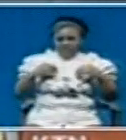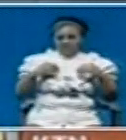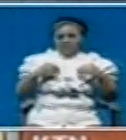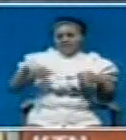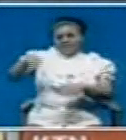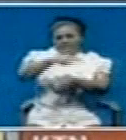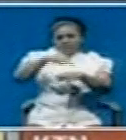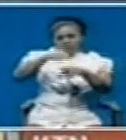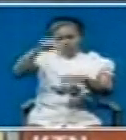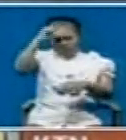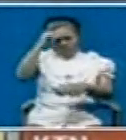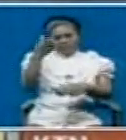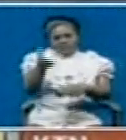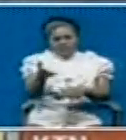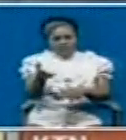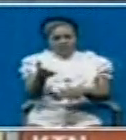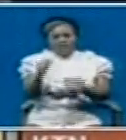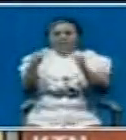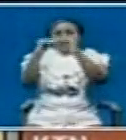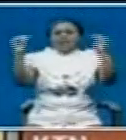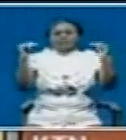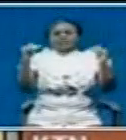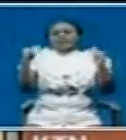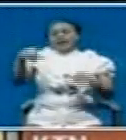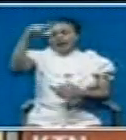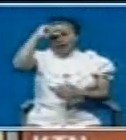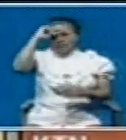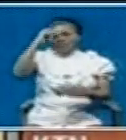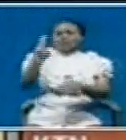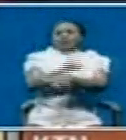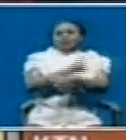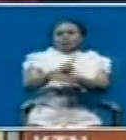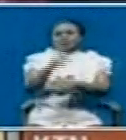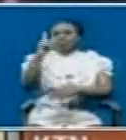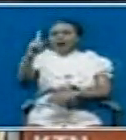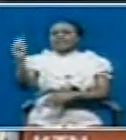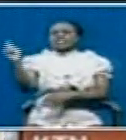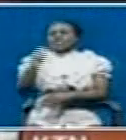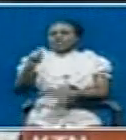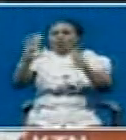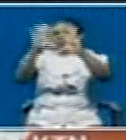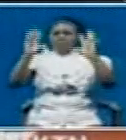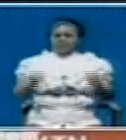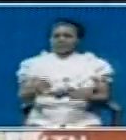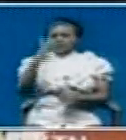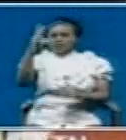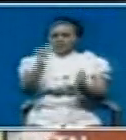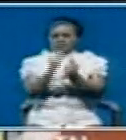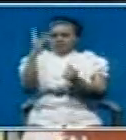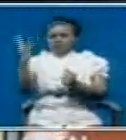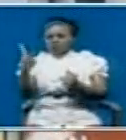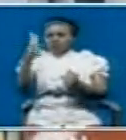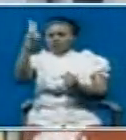by the national government and the county government, the two levels of government. Serikali inatumia trilioni 1.6 kwa bajeti ya mwaka